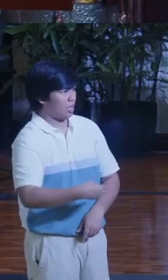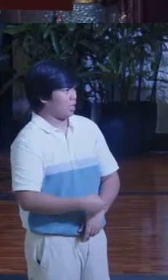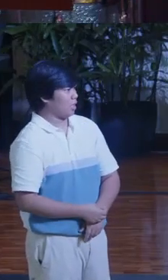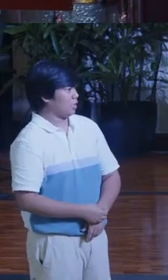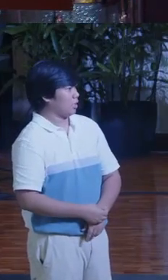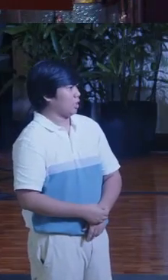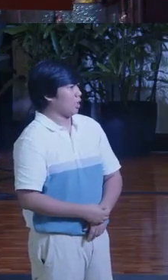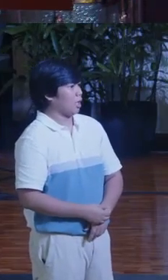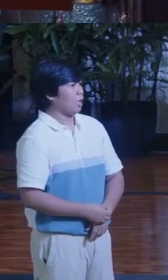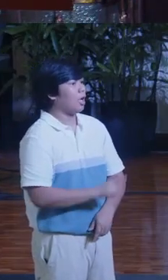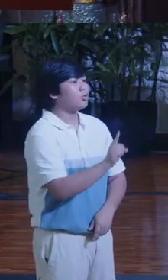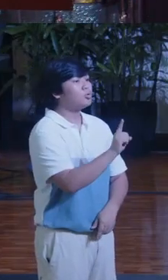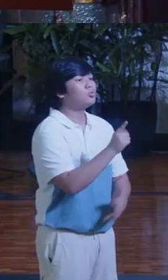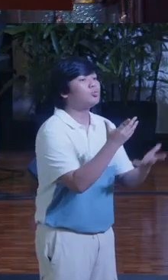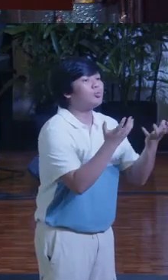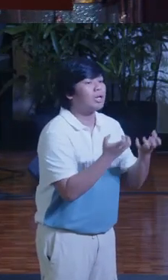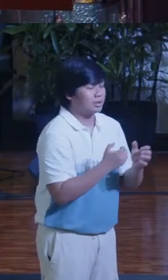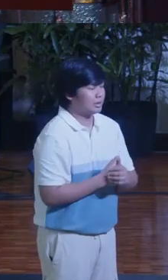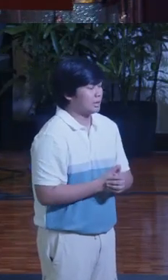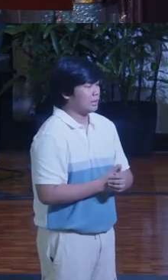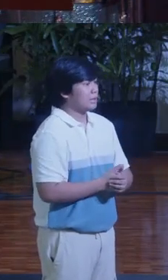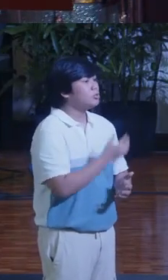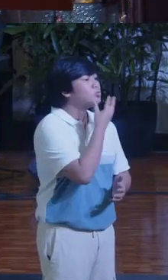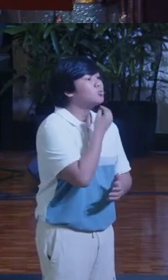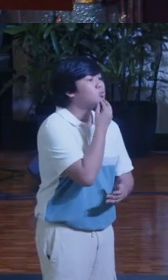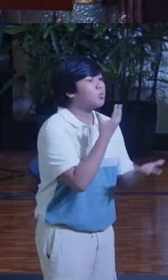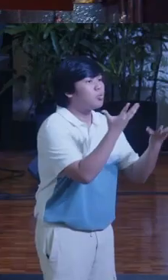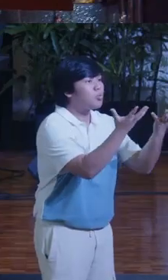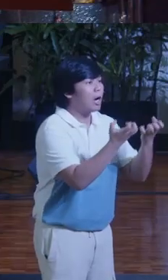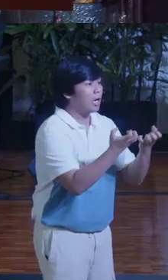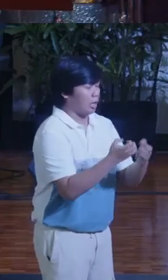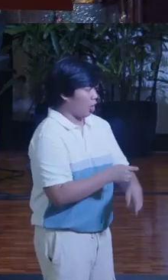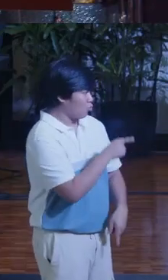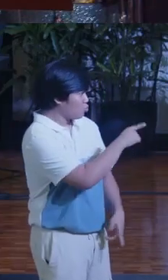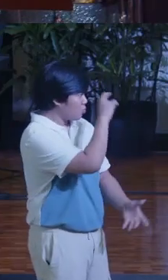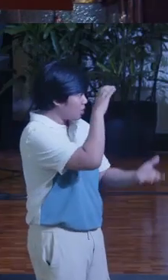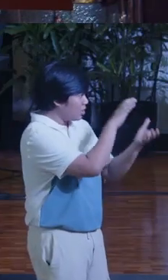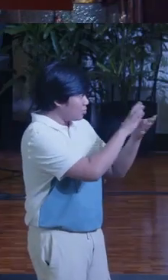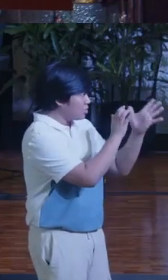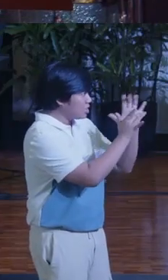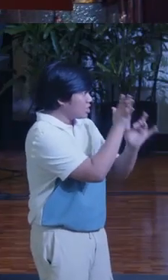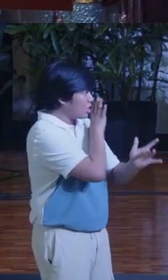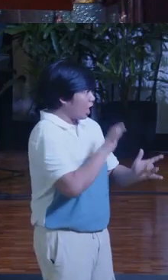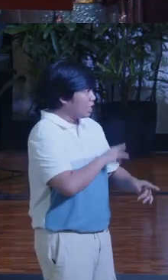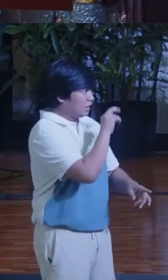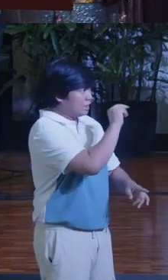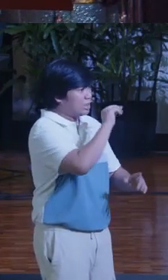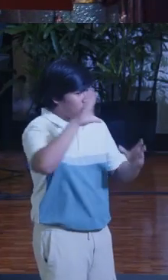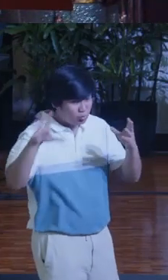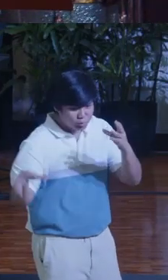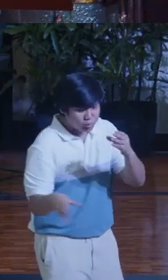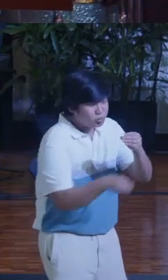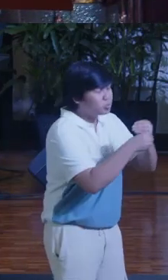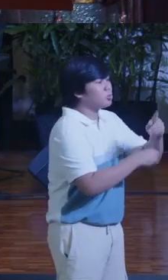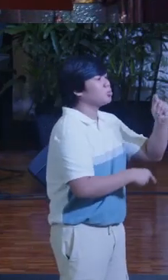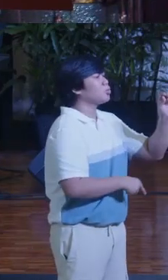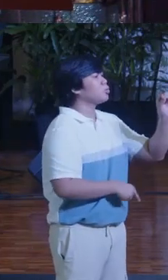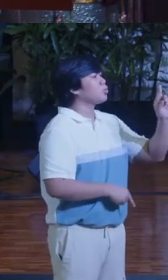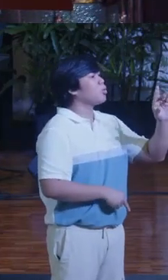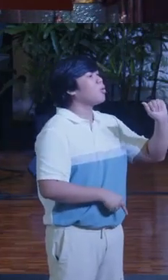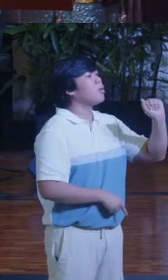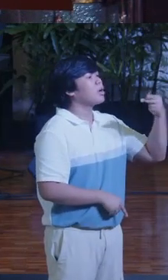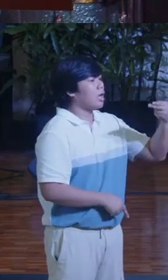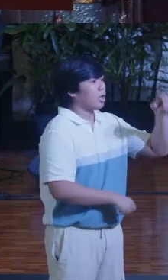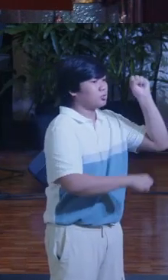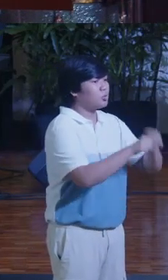kanilang pagsunod sa mga kautusan at reglamento ng mga Hudyo, sila ay magiging kumpletong